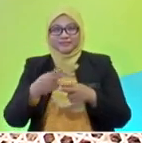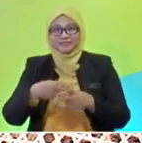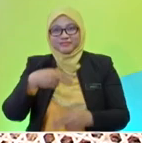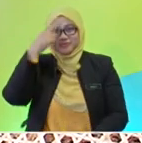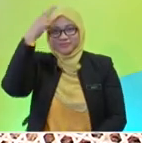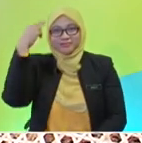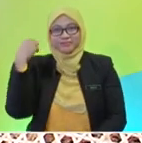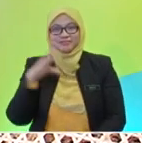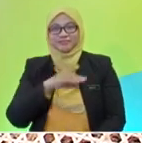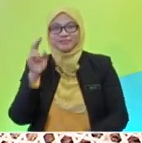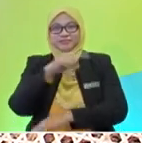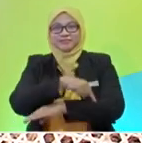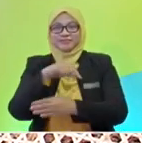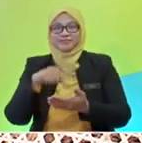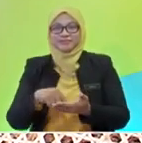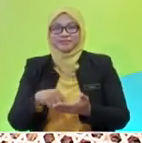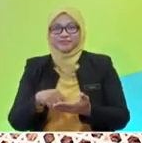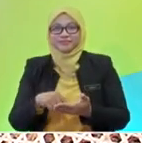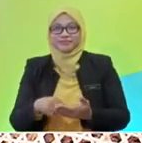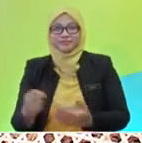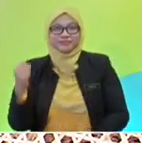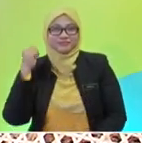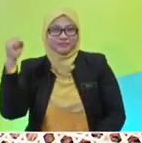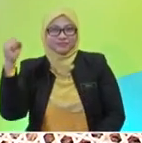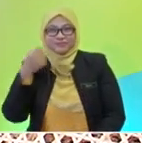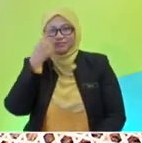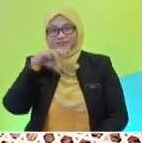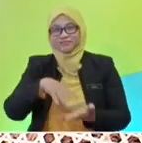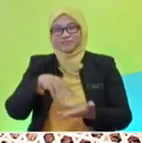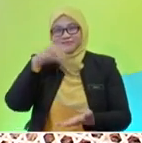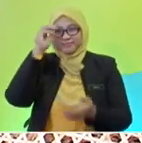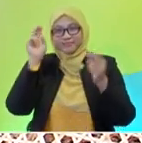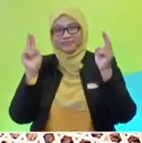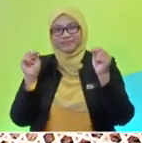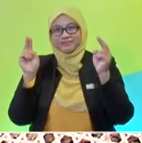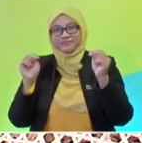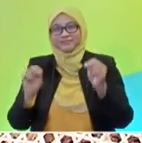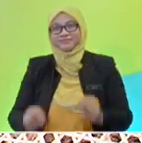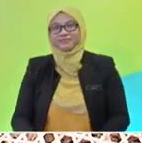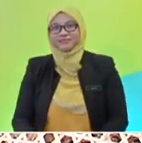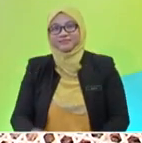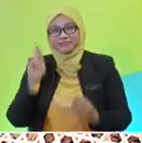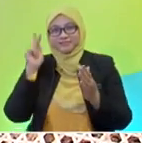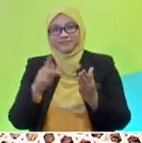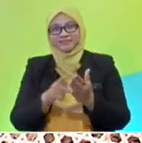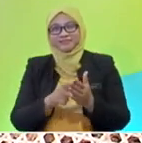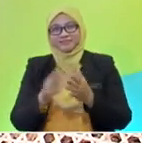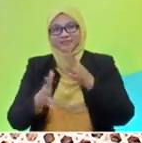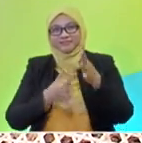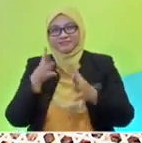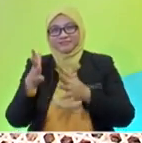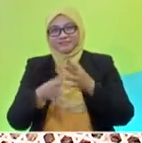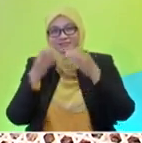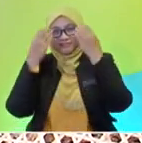rasa kita bersemangat ni nak belajar topik apa ya. Sebelum tu tentunya saya nak perkenalkan dulu juru bahasa isyarat